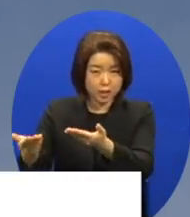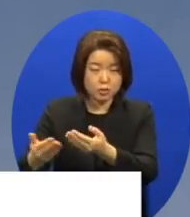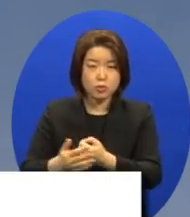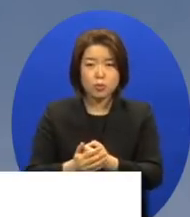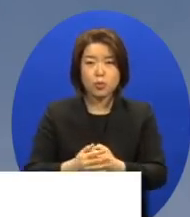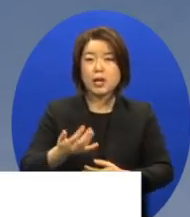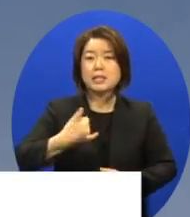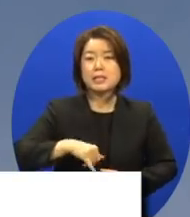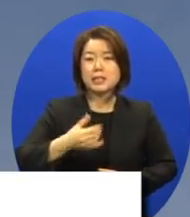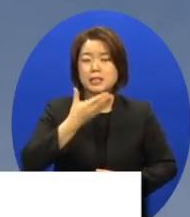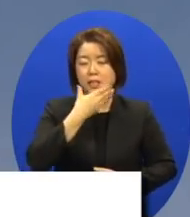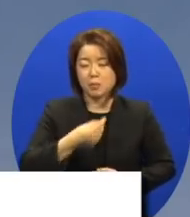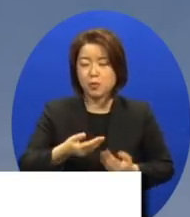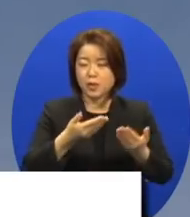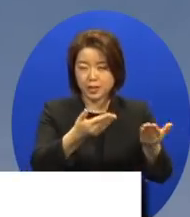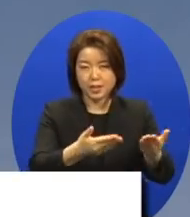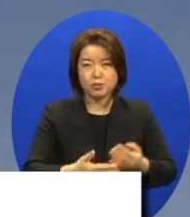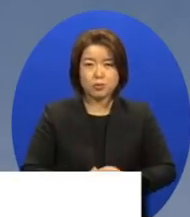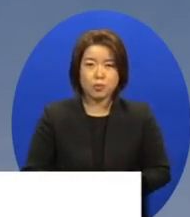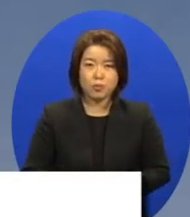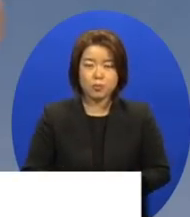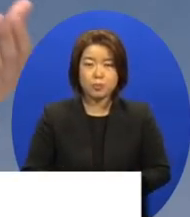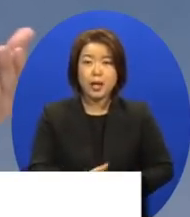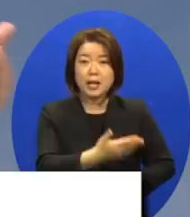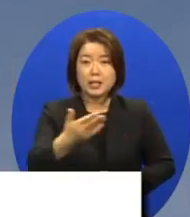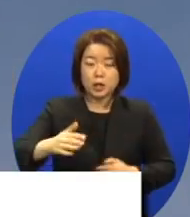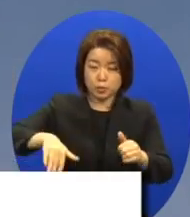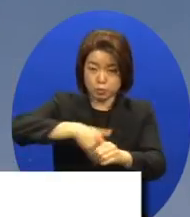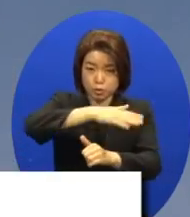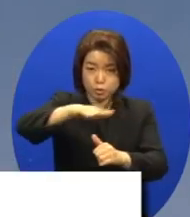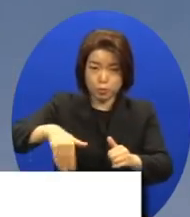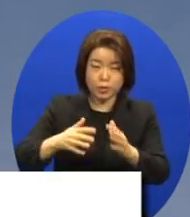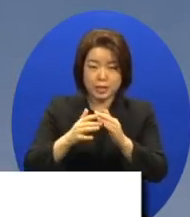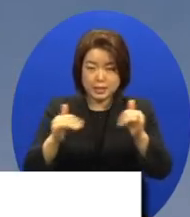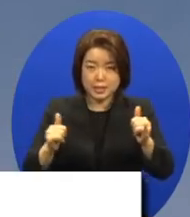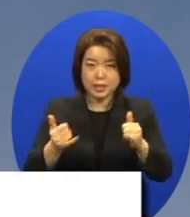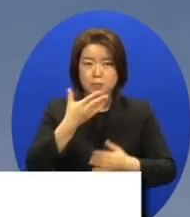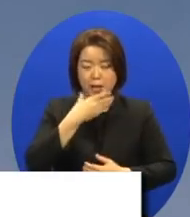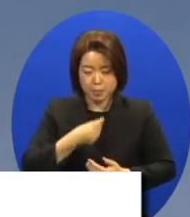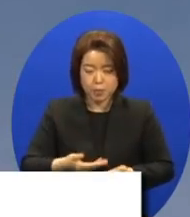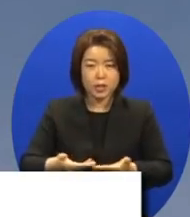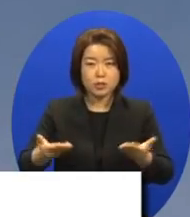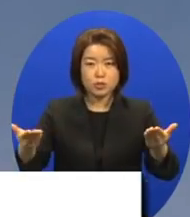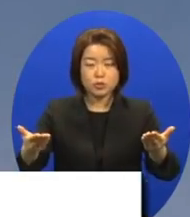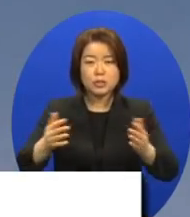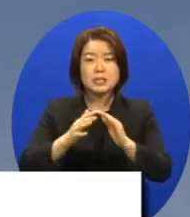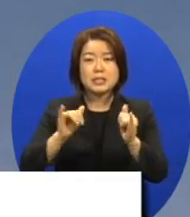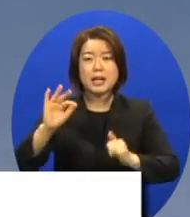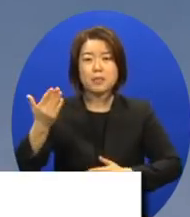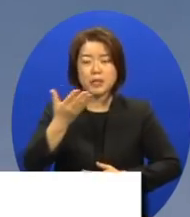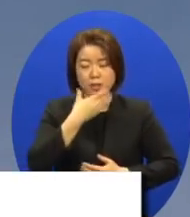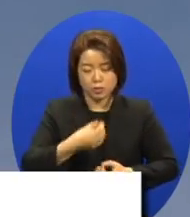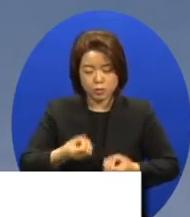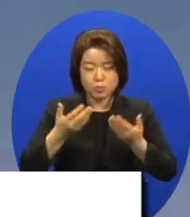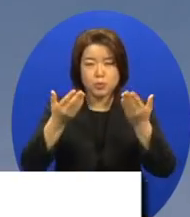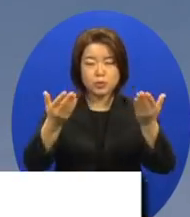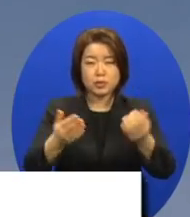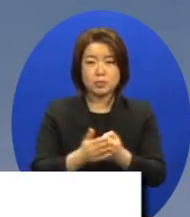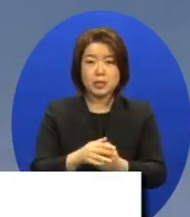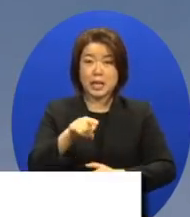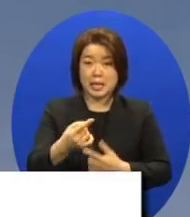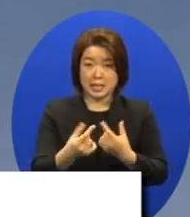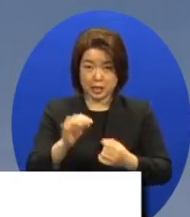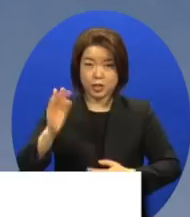자녀들을 행복하게 해주고 여러분 주위에 있는 사람들을 행복하게 해 주는 자가 되기를 축원합니다 또 그렇게